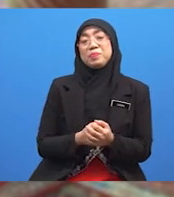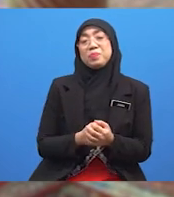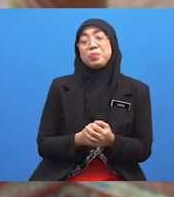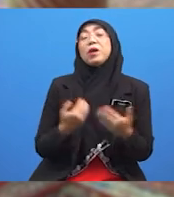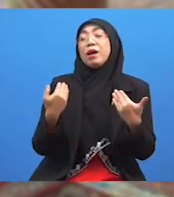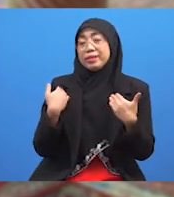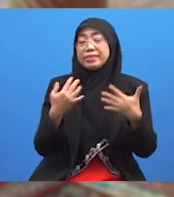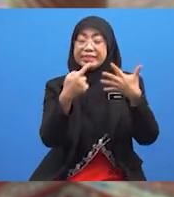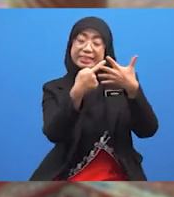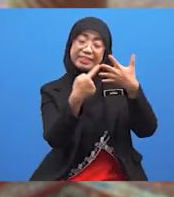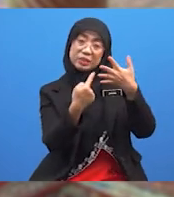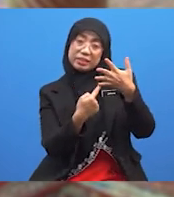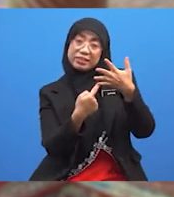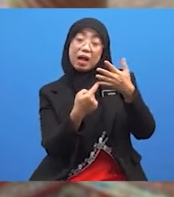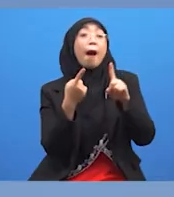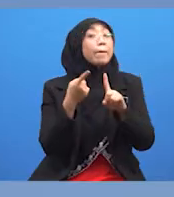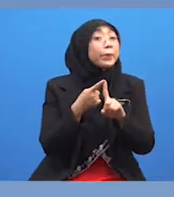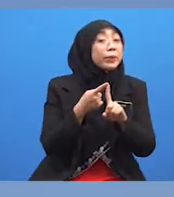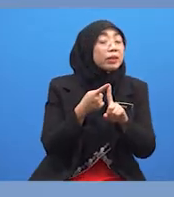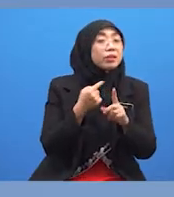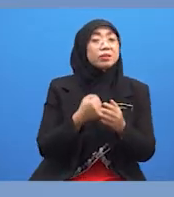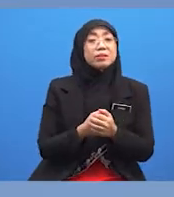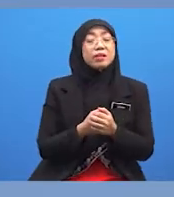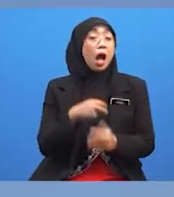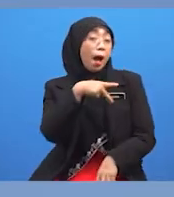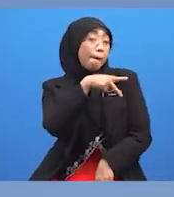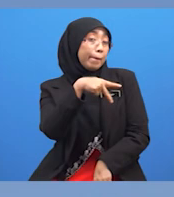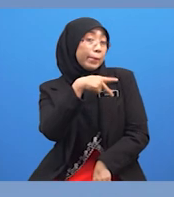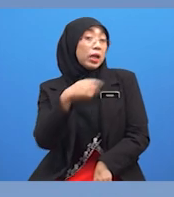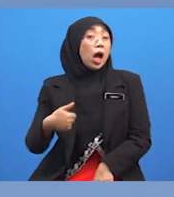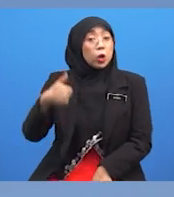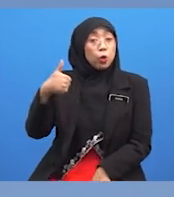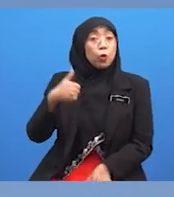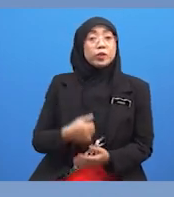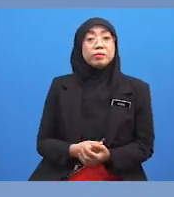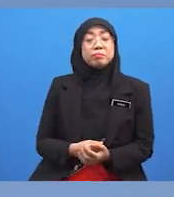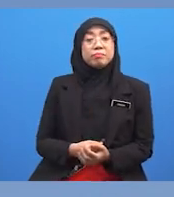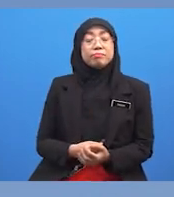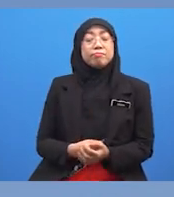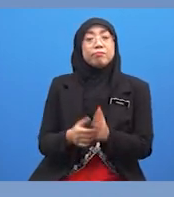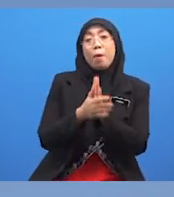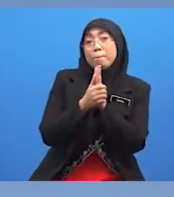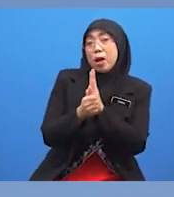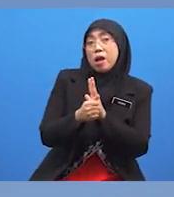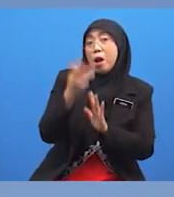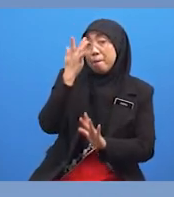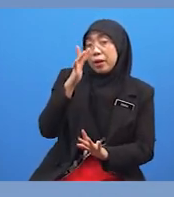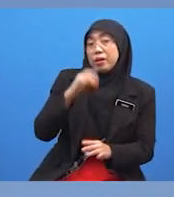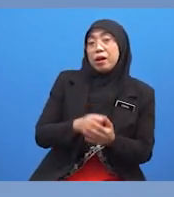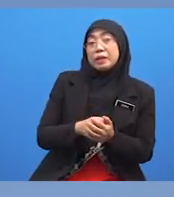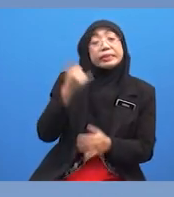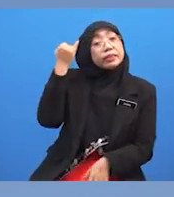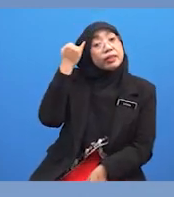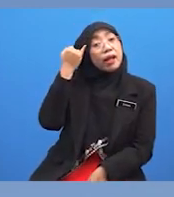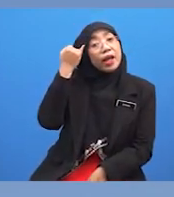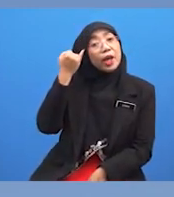yang berikut, iaitu personaliti yang unggul, berkemahiran, berilmu